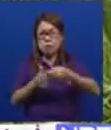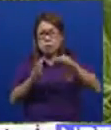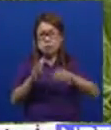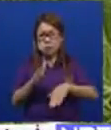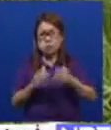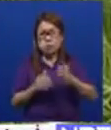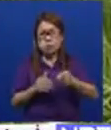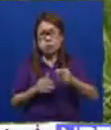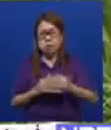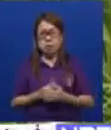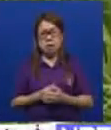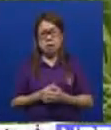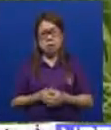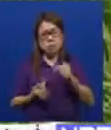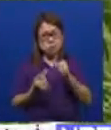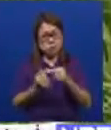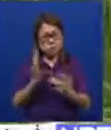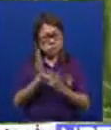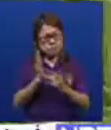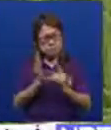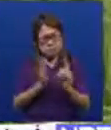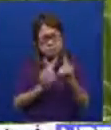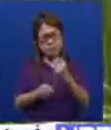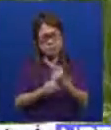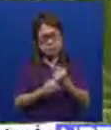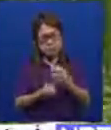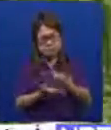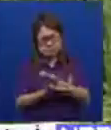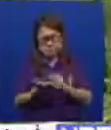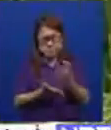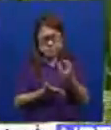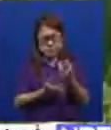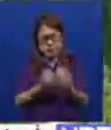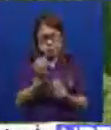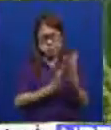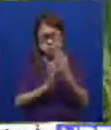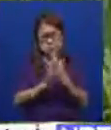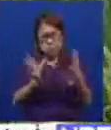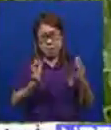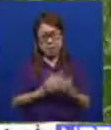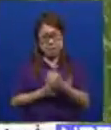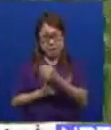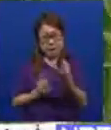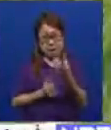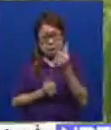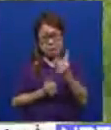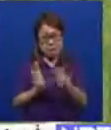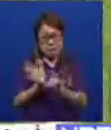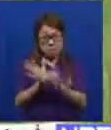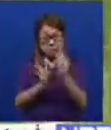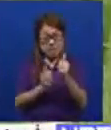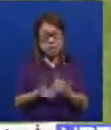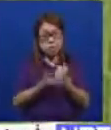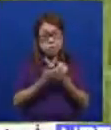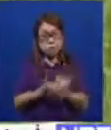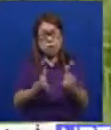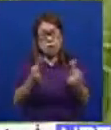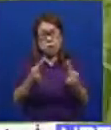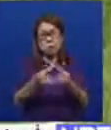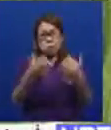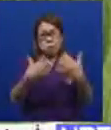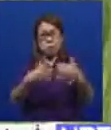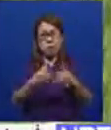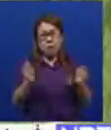ต่ำเน้นการใช้เทคโนโลยีและผลิตข้าวคุณภาพให้มากขึ้นรวมทั้งช่วยเหลือผู้ประกอบการ SMEให้เข้าถึง